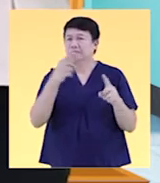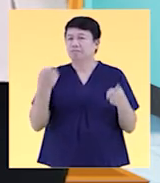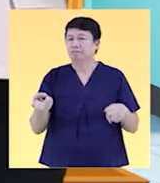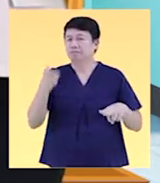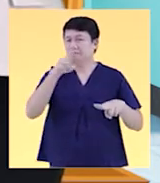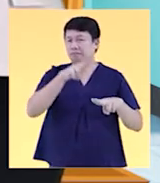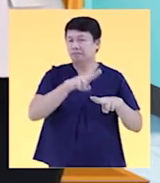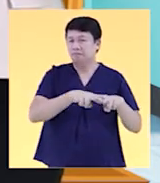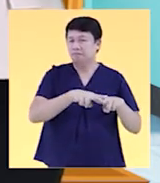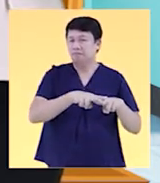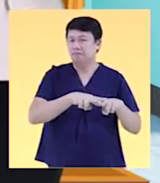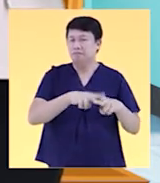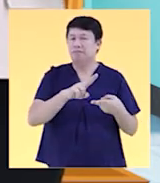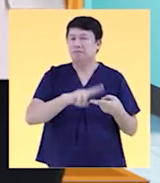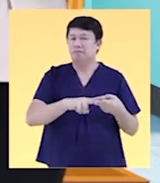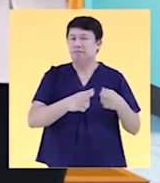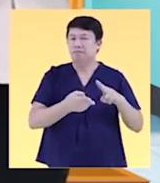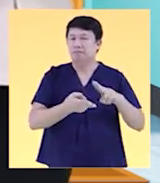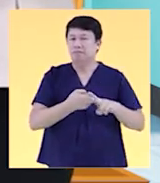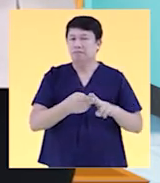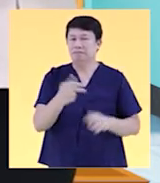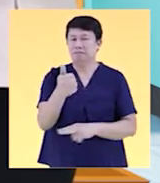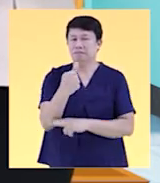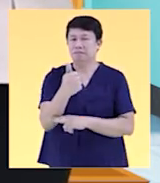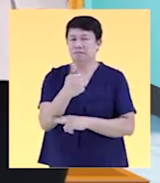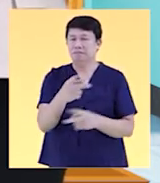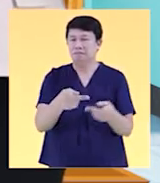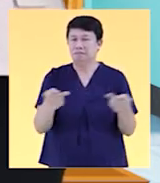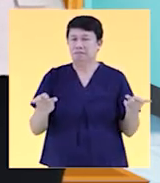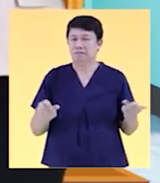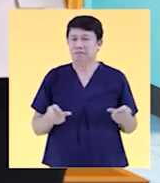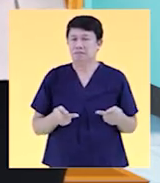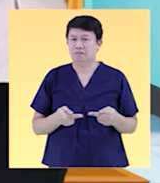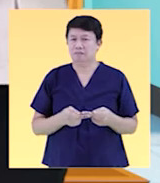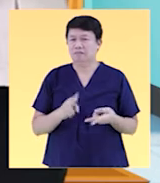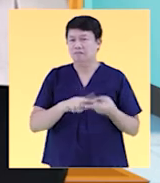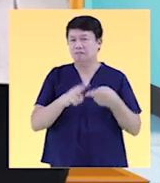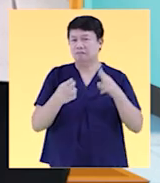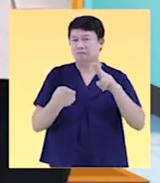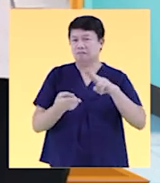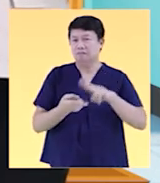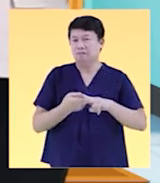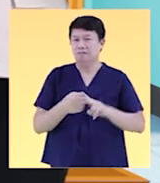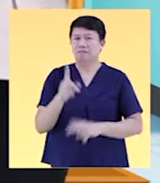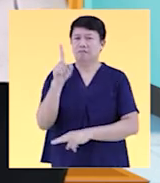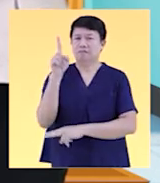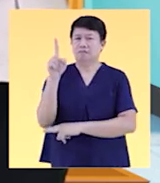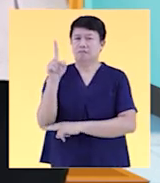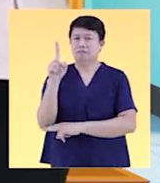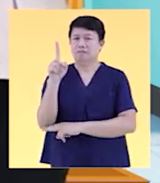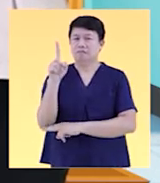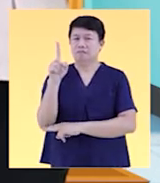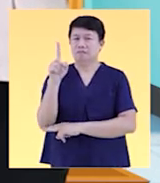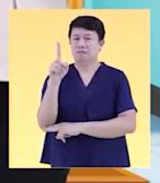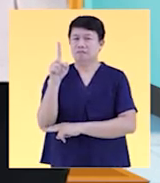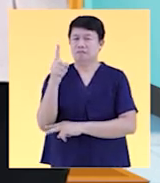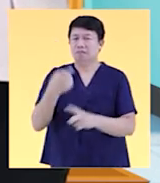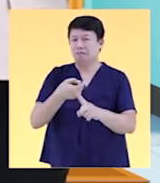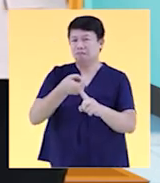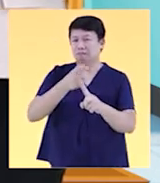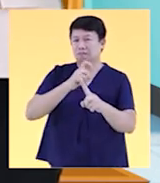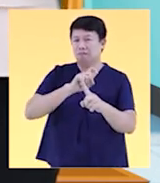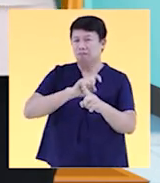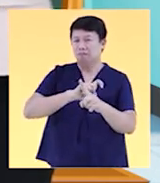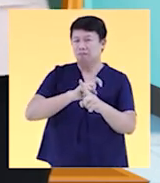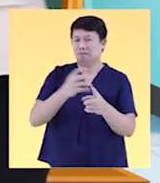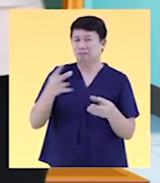Ia-add na natin ang mga numbers na nasa tens place. Ang mga numbers na ito ay 1 na galing sa